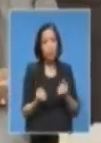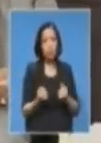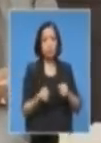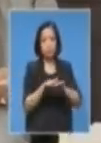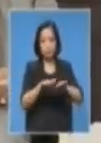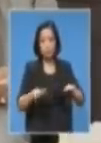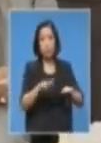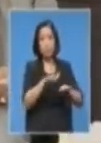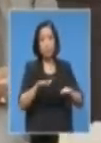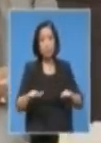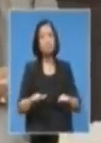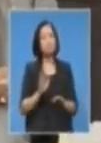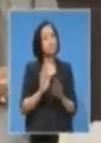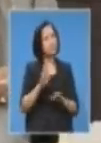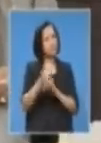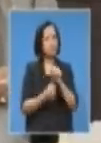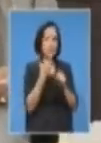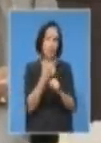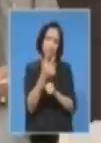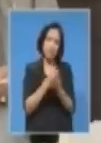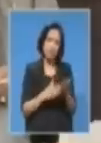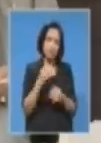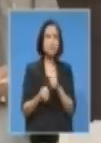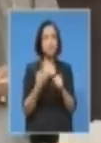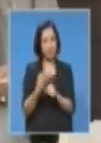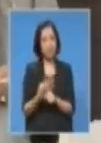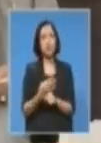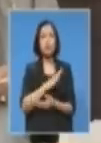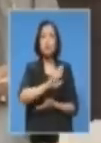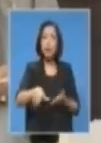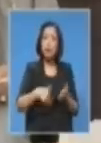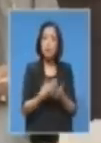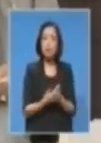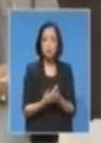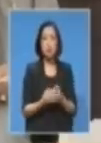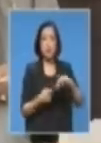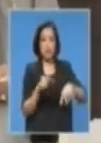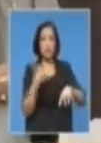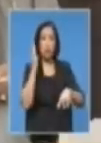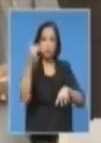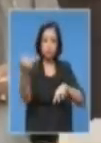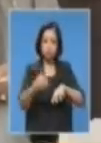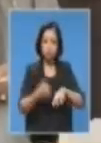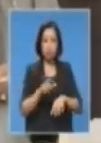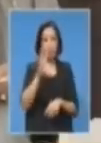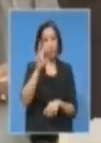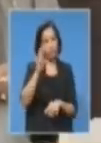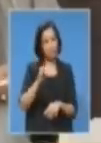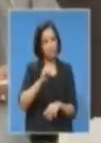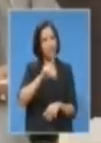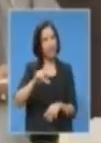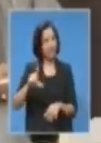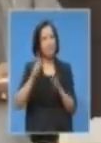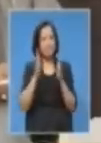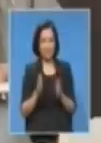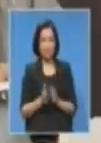งใช้เวลาประมาณ3ปีครึ่งถึง4ปีเช่นกันครับก็ทั้งหมดก็จะสามารถรองรับผู้โดยสารได้ตามเป้าหมายคือ60ล้านคนครับ เริ่มล